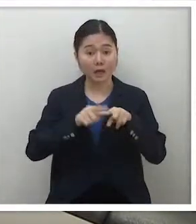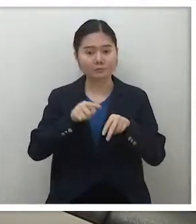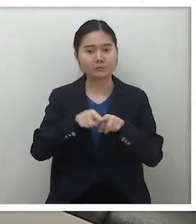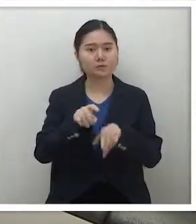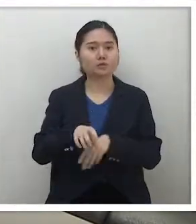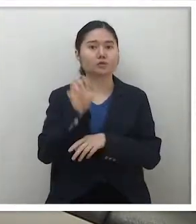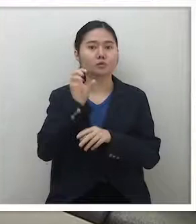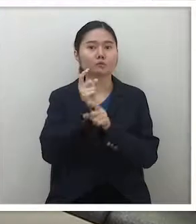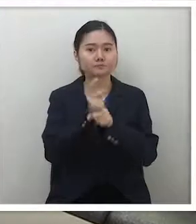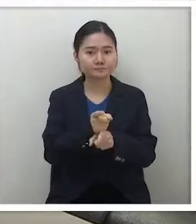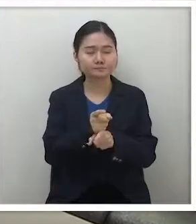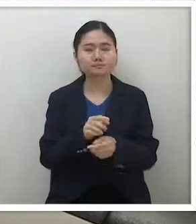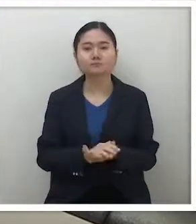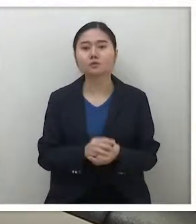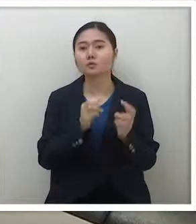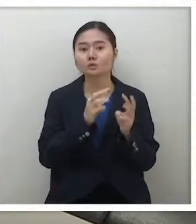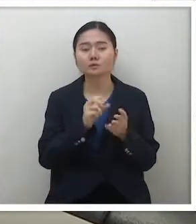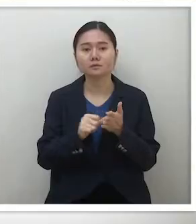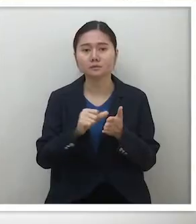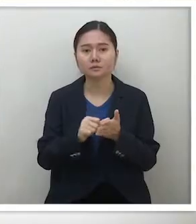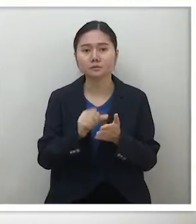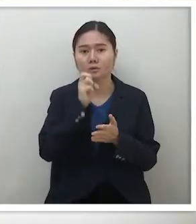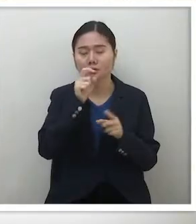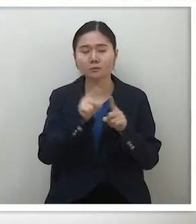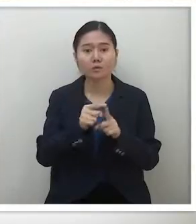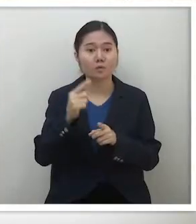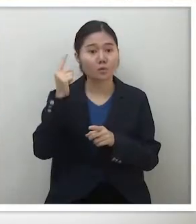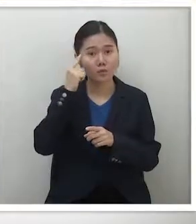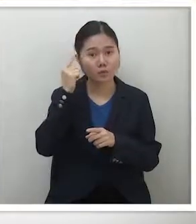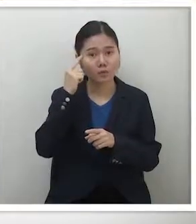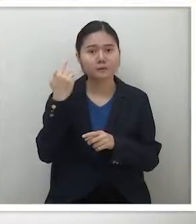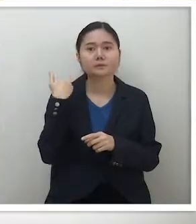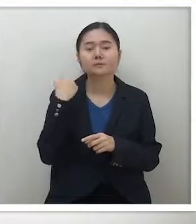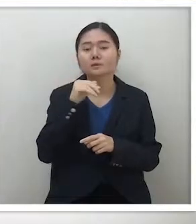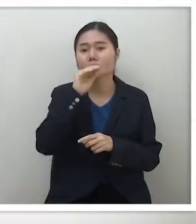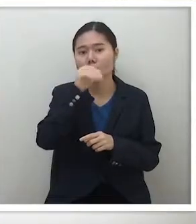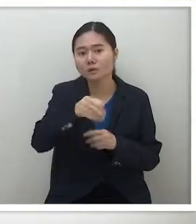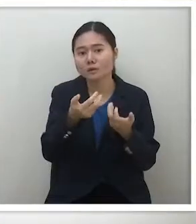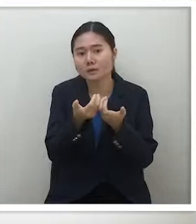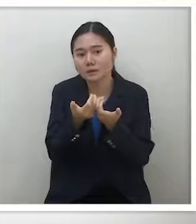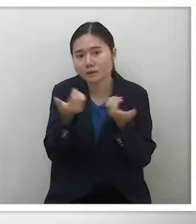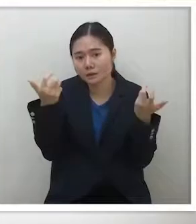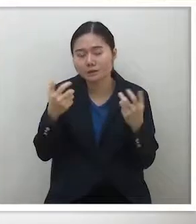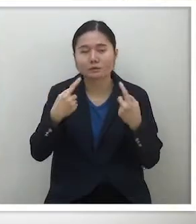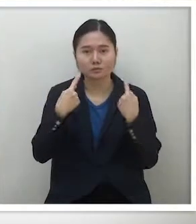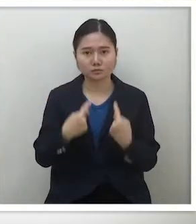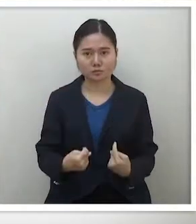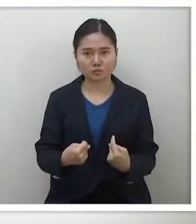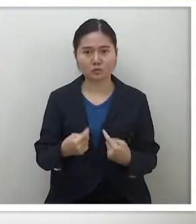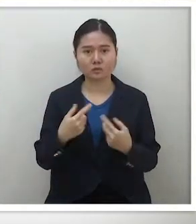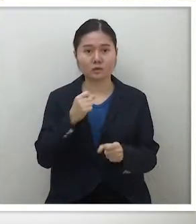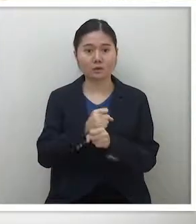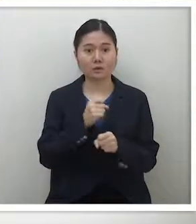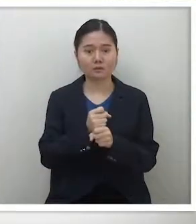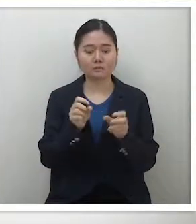าพเดียวกันดังนั้นวิธีแก้ก็คือเราจะต้องตัดหัวที่มีงวงออกจากส่วนตัวแล้วทำเป็นค